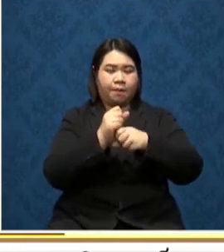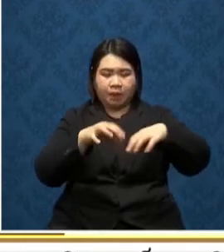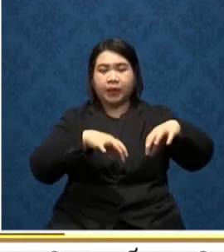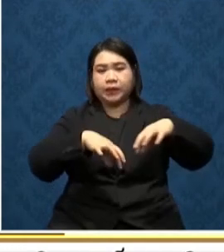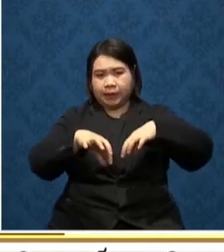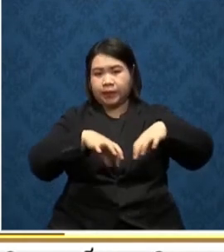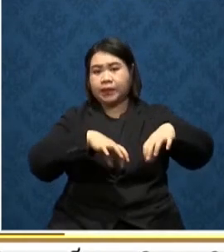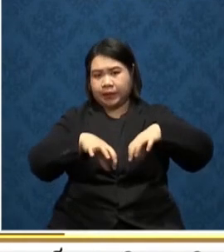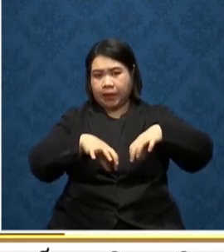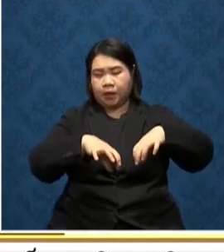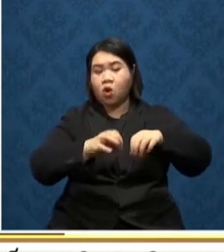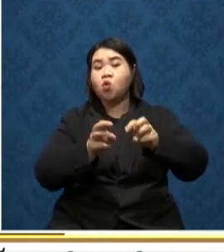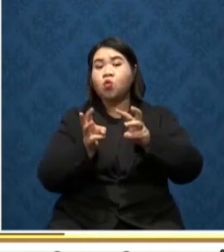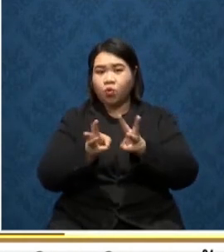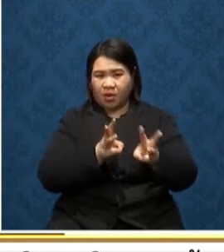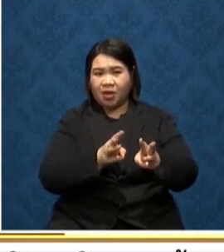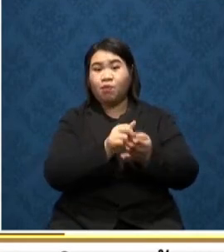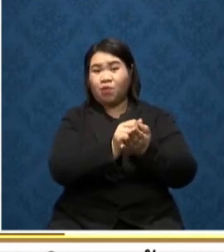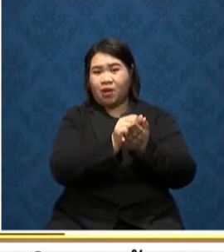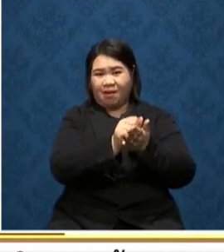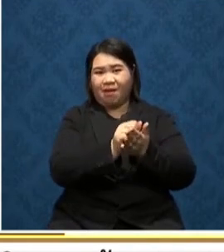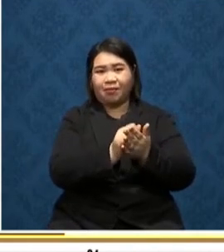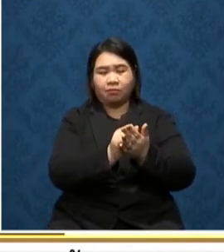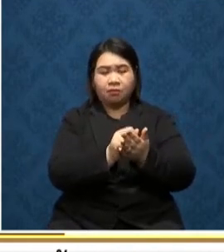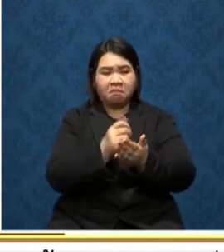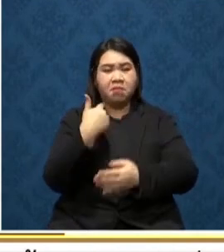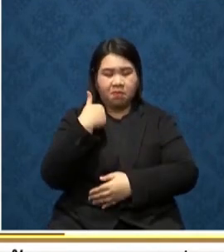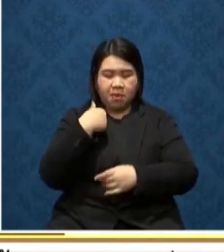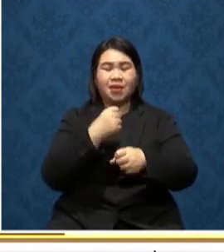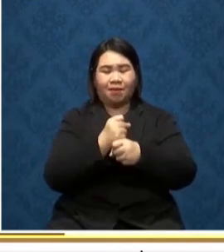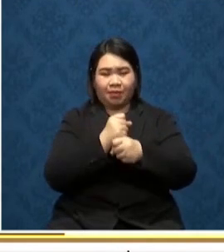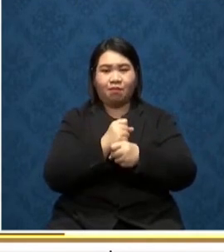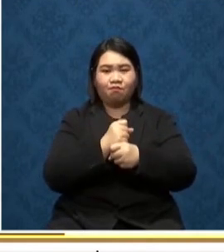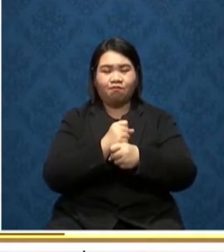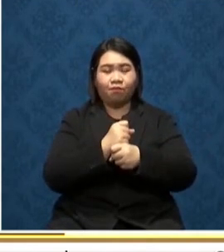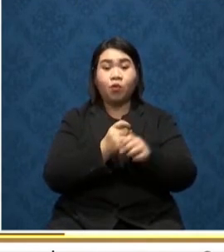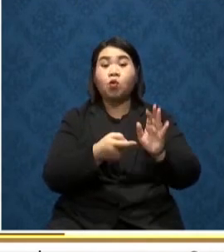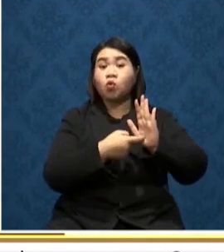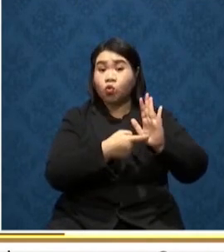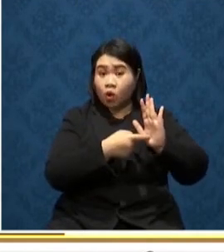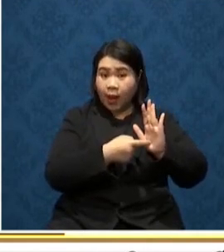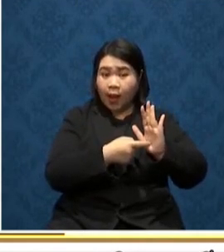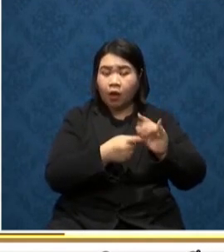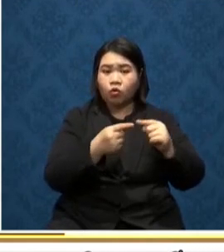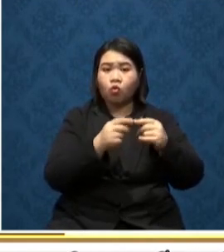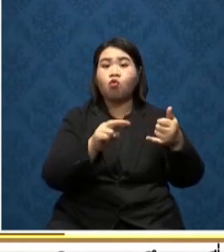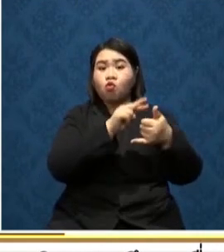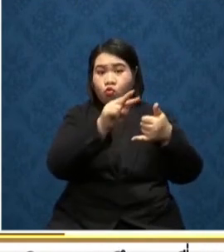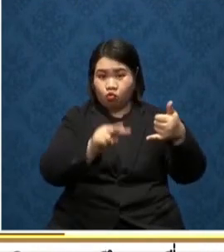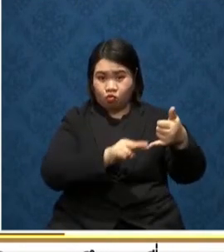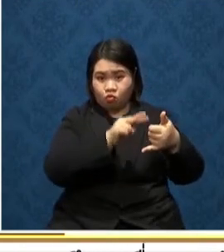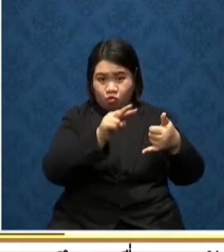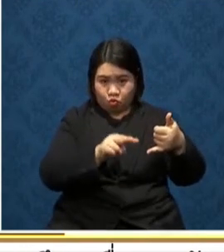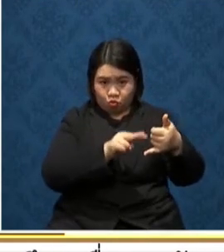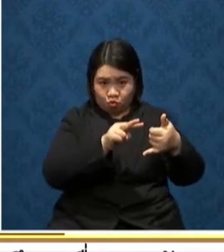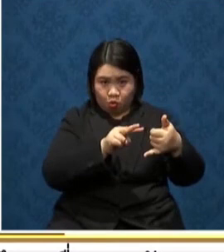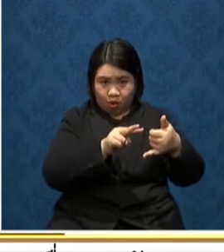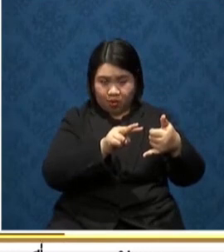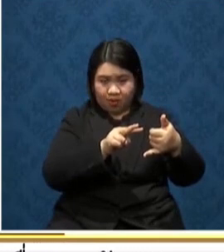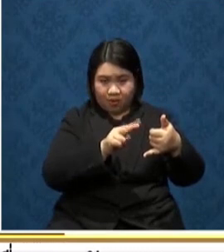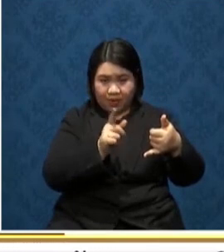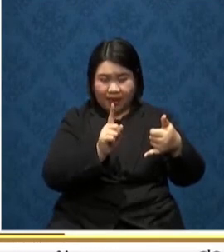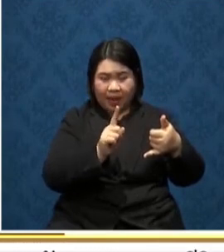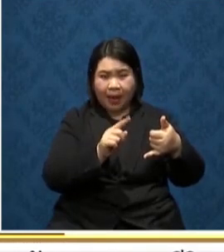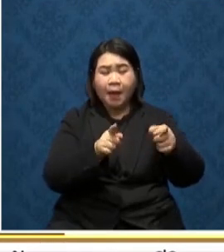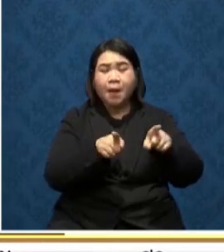รูปแบบการให้บริการอยู่บ้างแล้วไม่วจะเป็เร OPD ก็คือการให้บริการแบบ